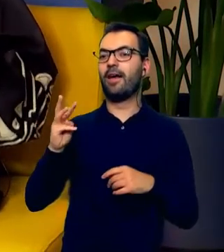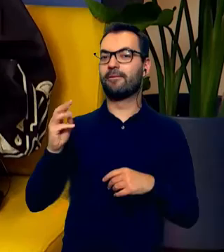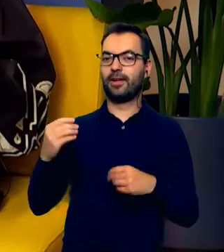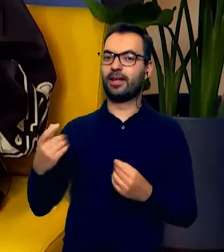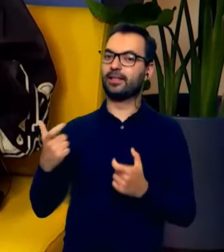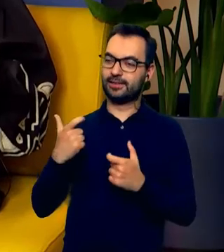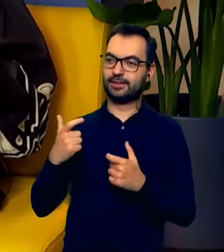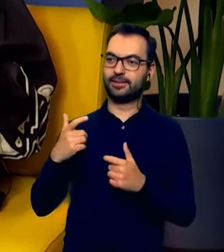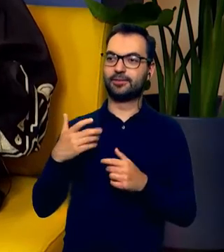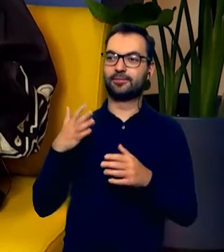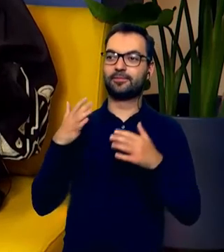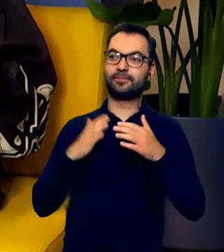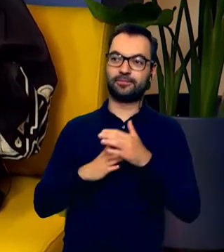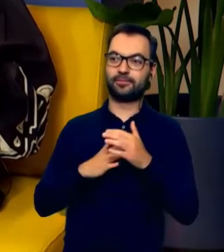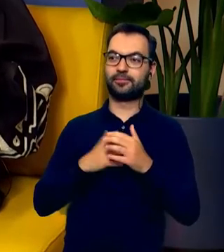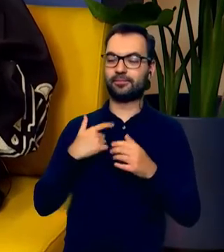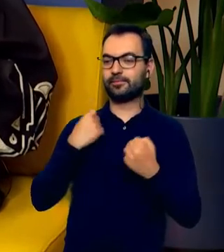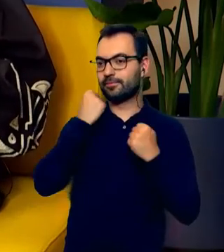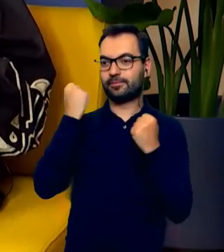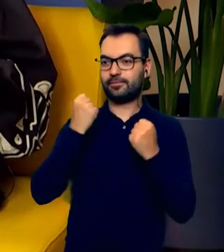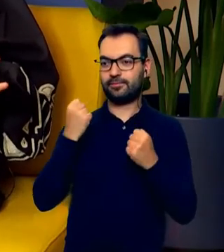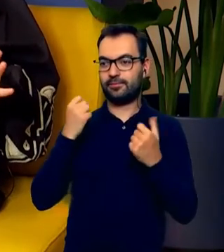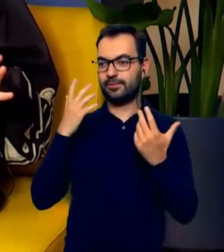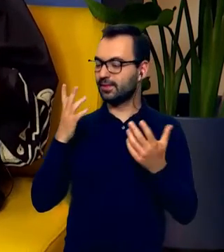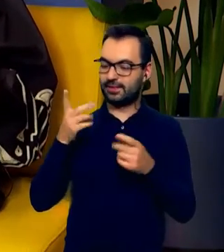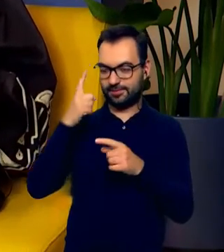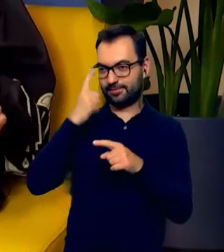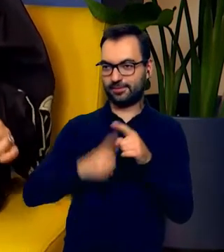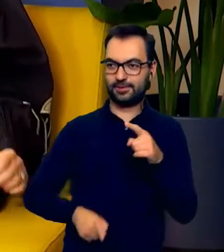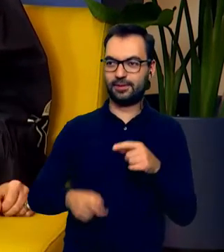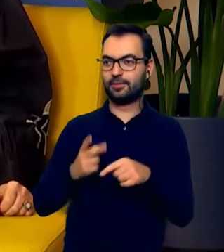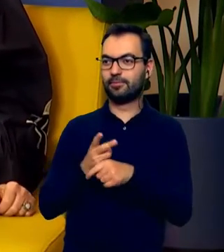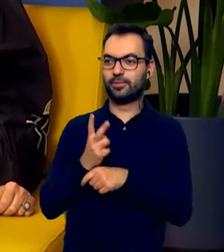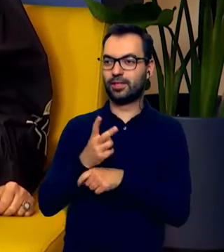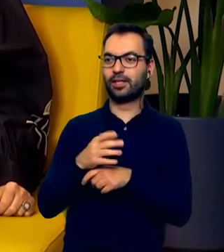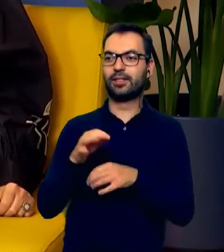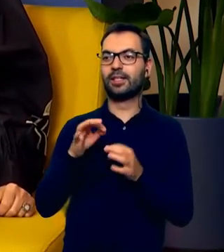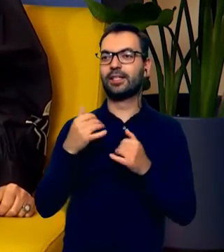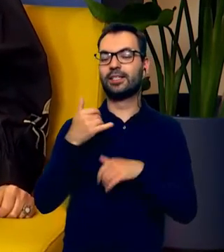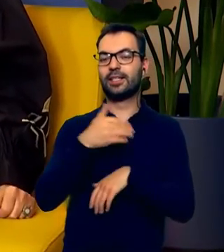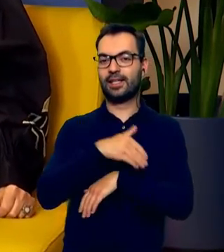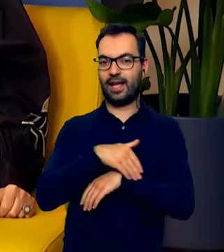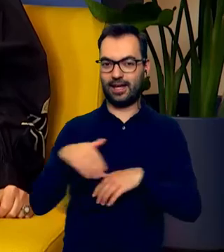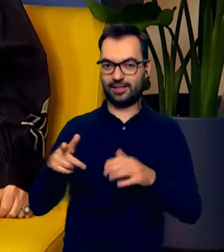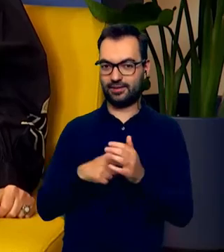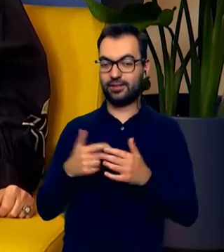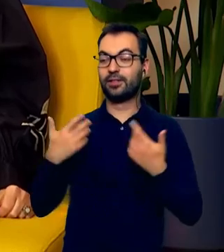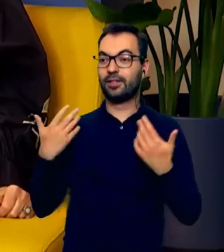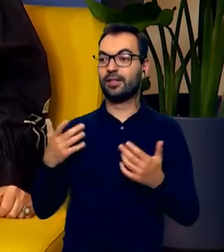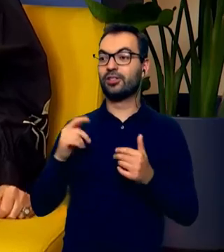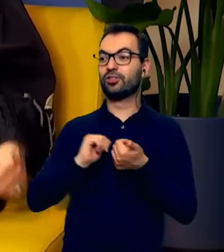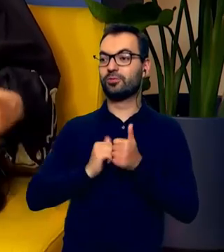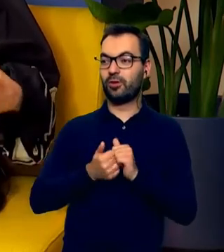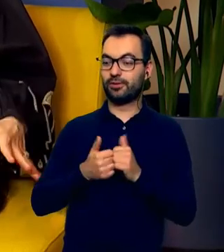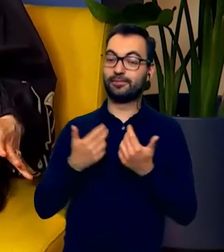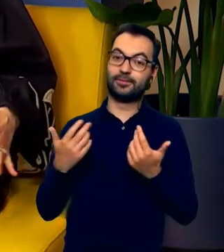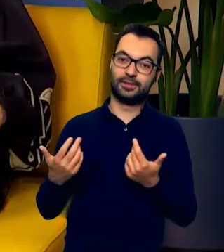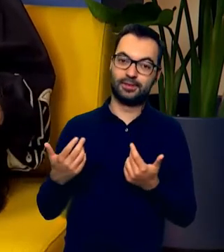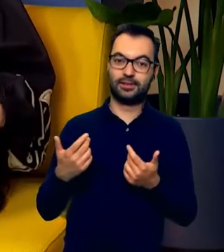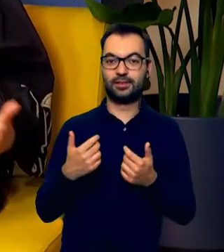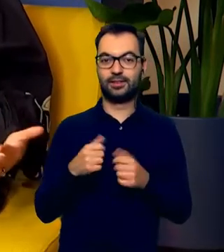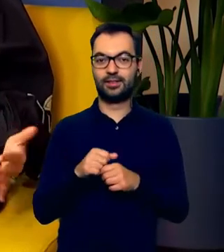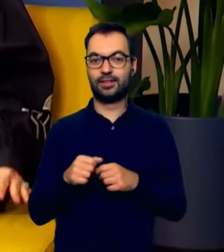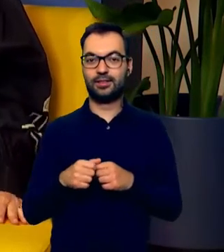mnie powstrzymuje, bo ja za bardzo po bandzie chciałabym jechać. Przekraczam często tę cienką, czerwoną linię. I w sporcie to jest tak, że sport